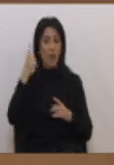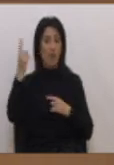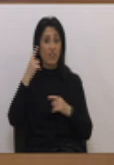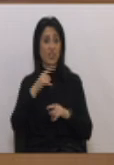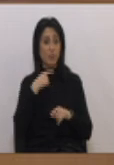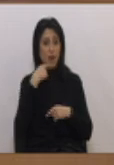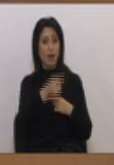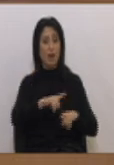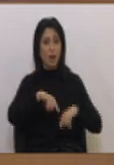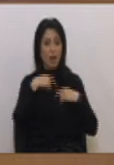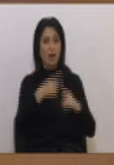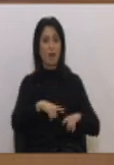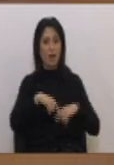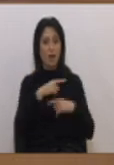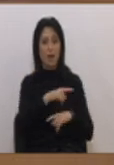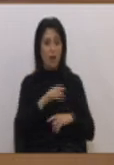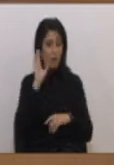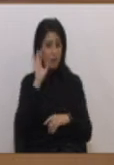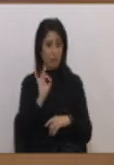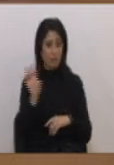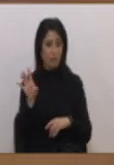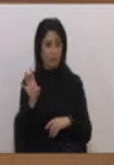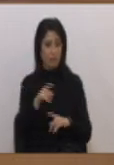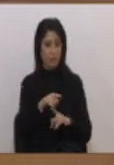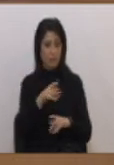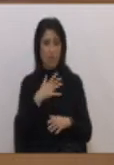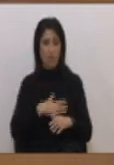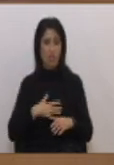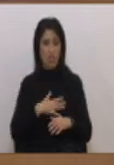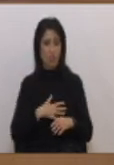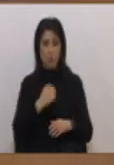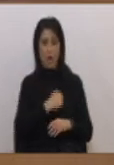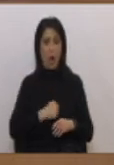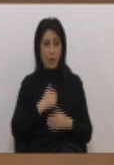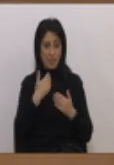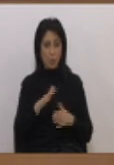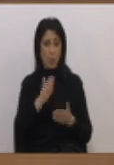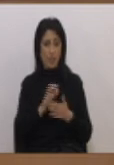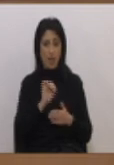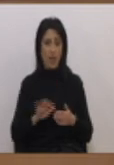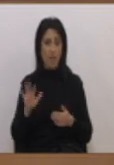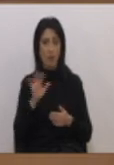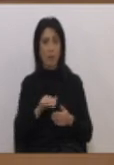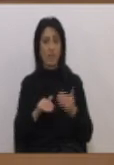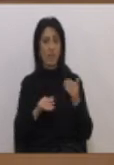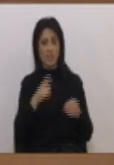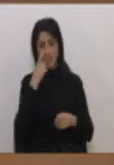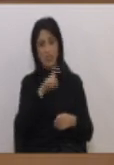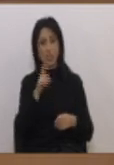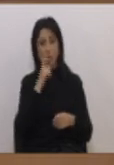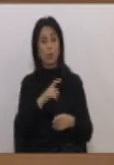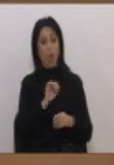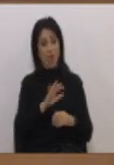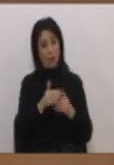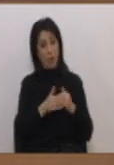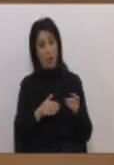esmis, da, are erti criticului gând, să dea bine, șeș poate bine, da, gabraze bătski, rămâneți. Consiliul este măcuar